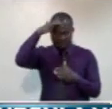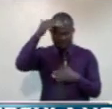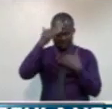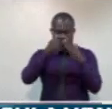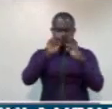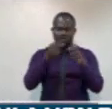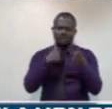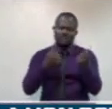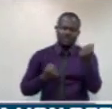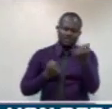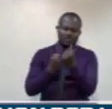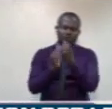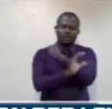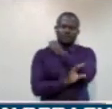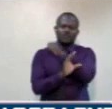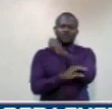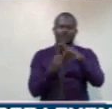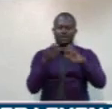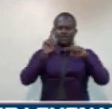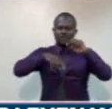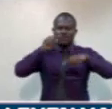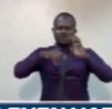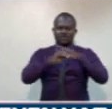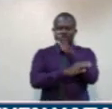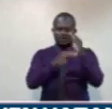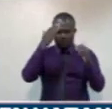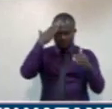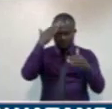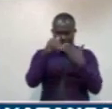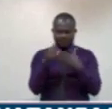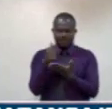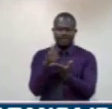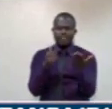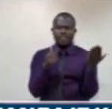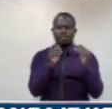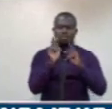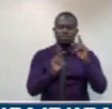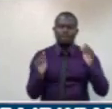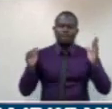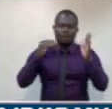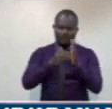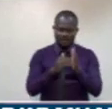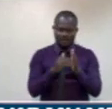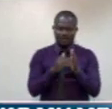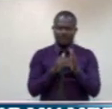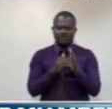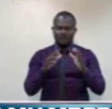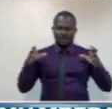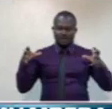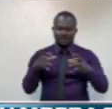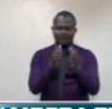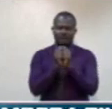kubera ko twari dufite support y'igihugu ari politike y'igihugu yo kugira ngo abantu bongere bashyire